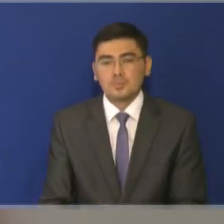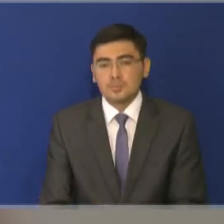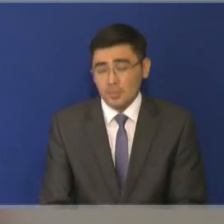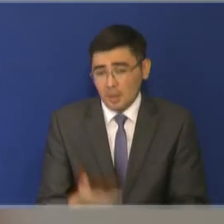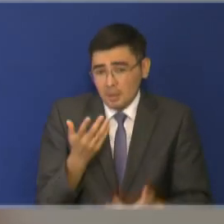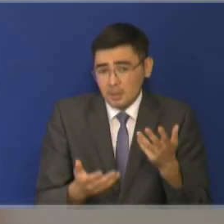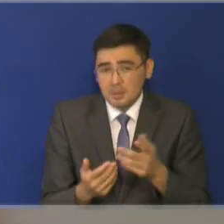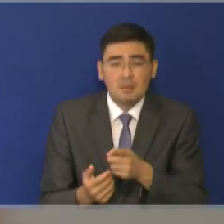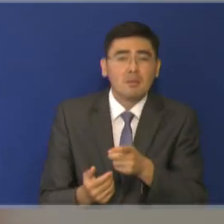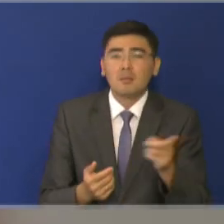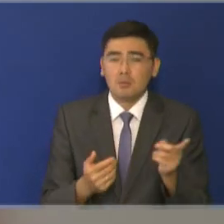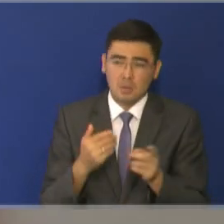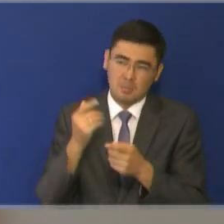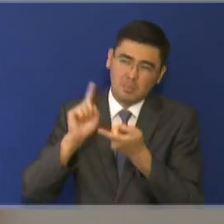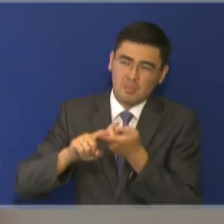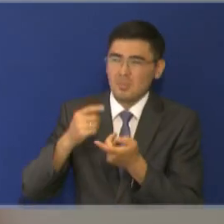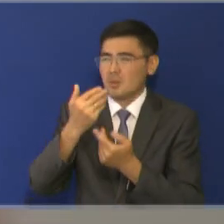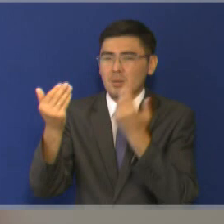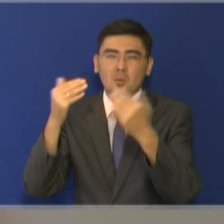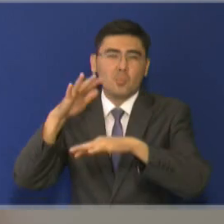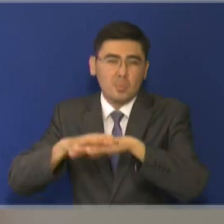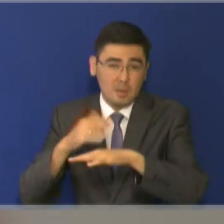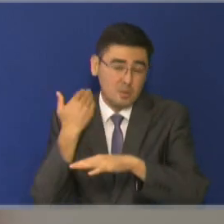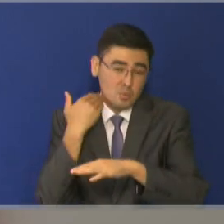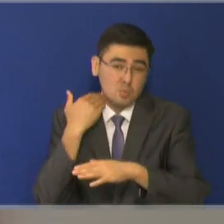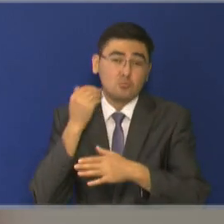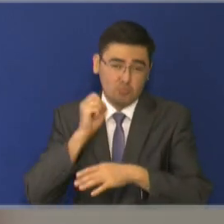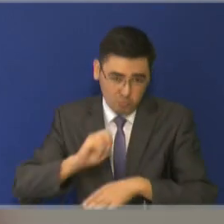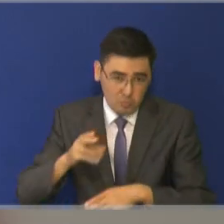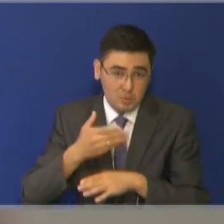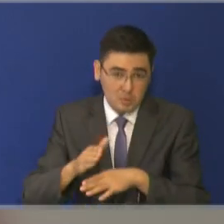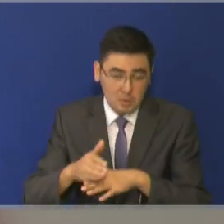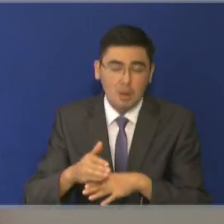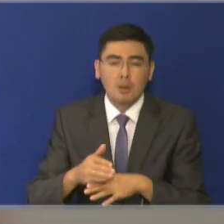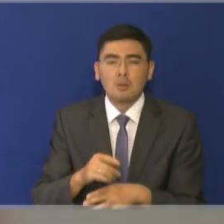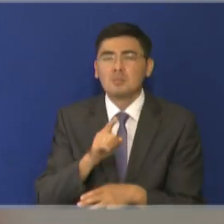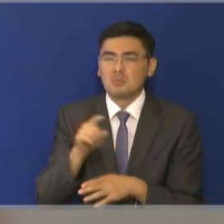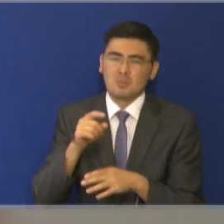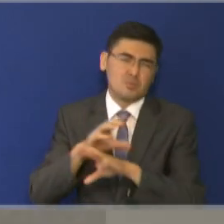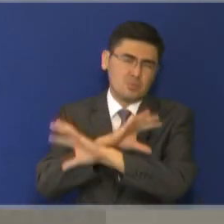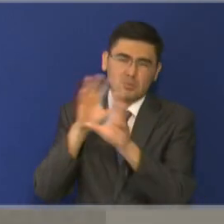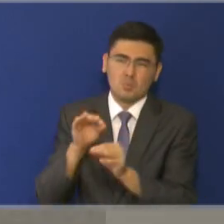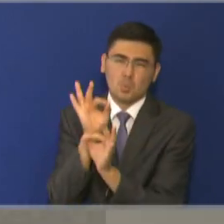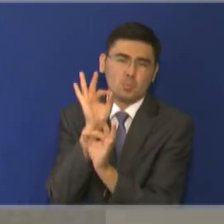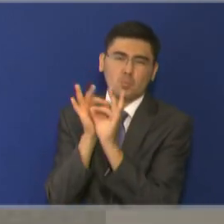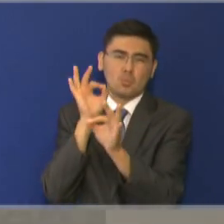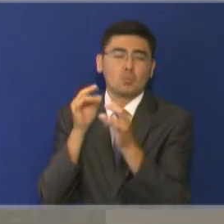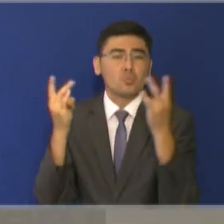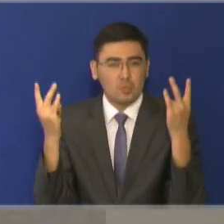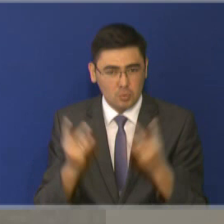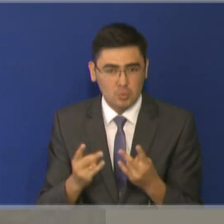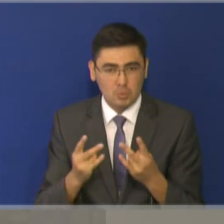Егер сіздерде қандай да бір несие бойынша қарыздарыңыз бар болса, банкте төлем қабілеттілігін растау үшін қарыздардың барлығын өтеу керек.